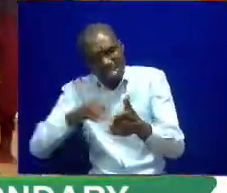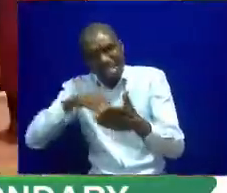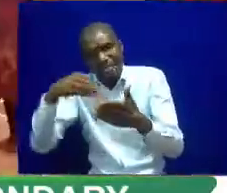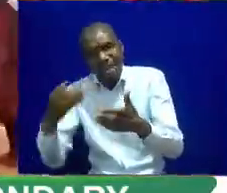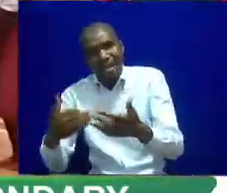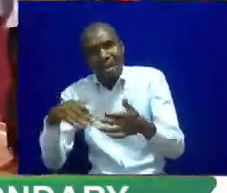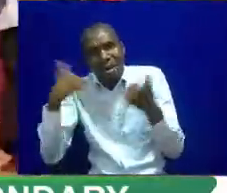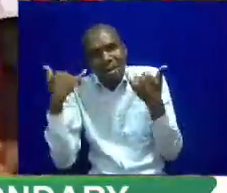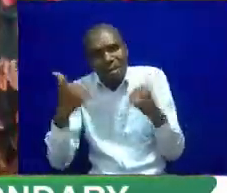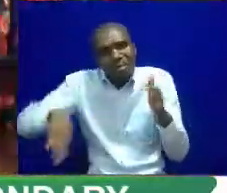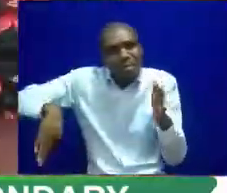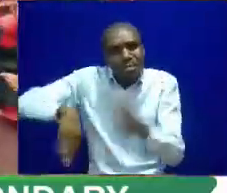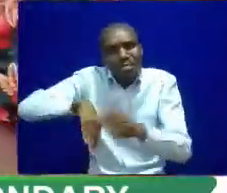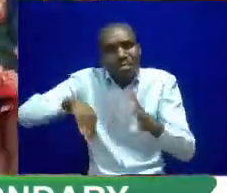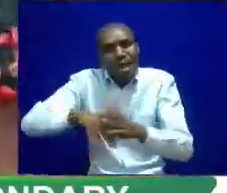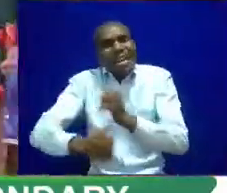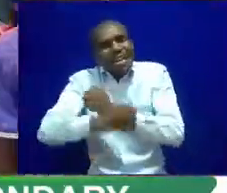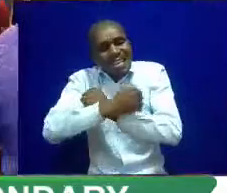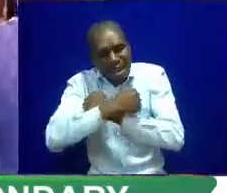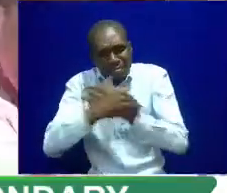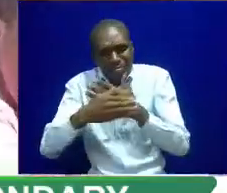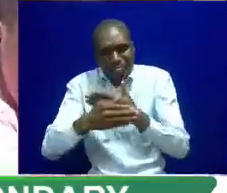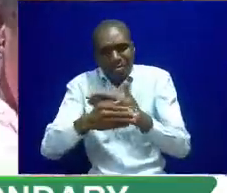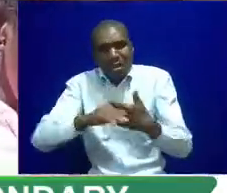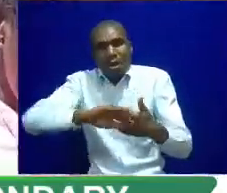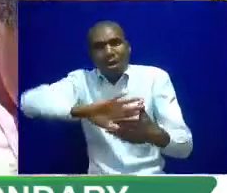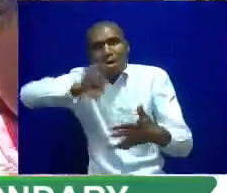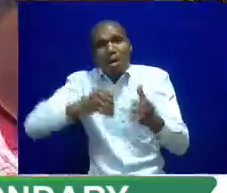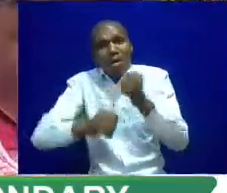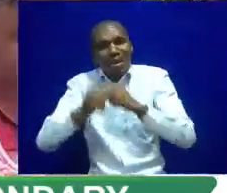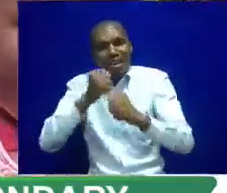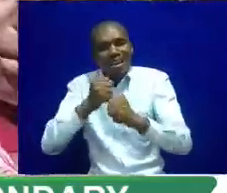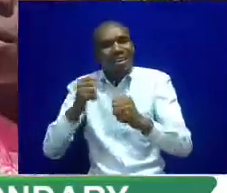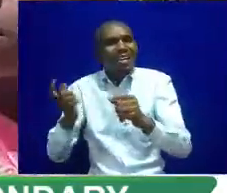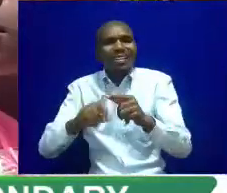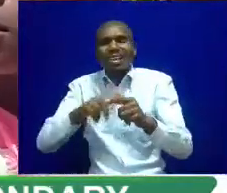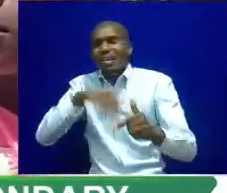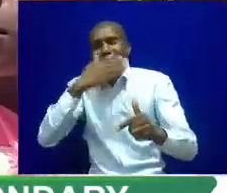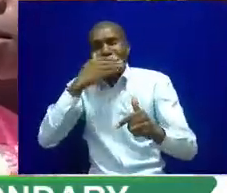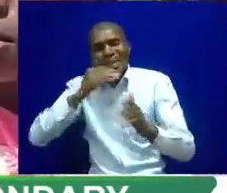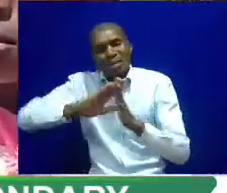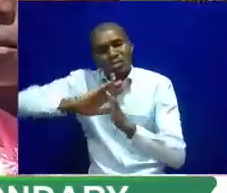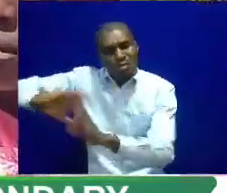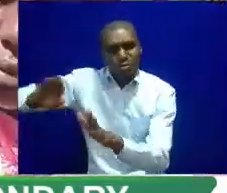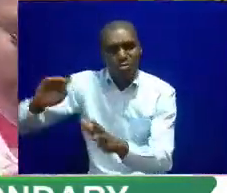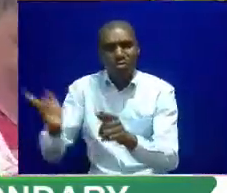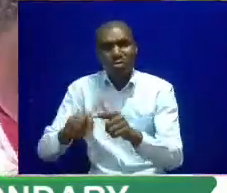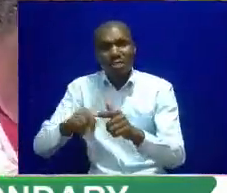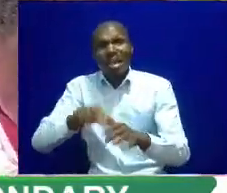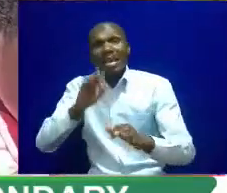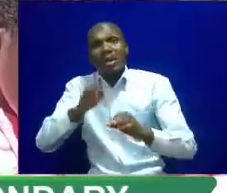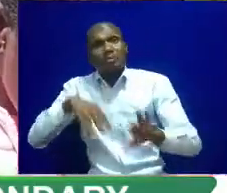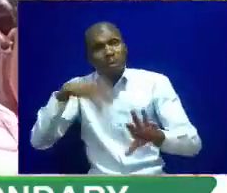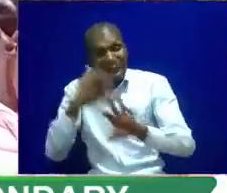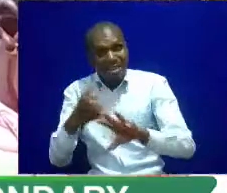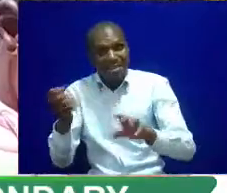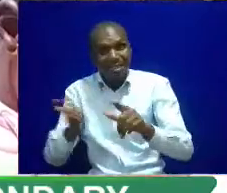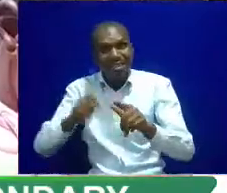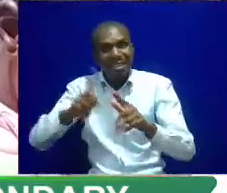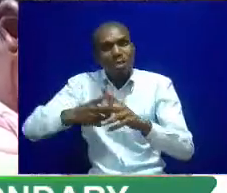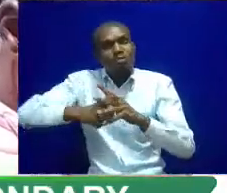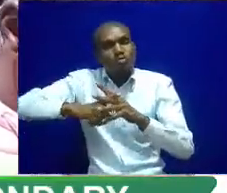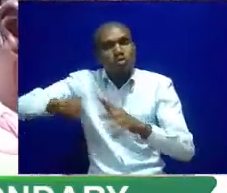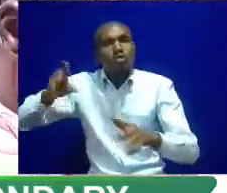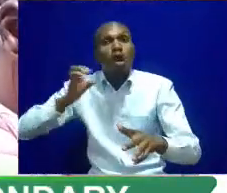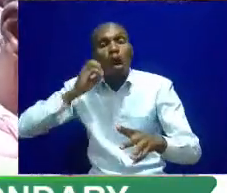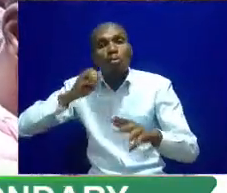nera atangane ti skuru ye. Hii miaka yote, si utoke tu uende at least shule ingine, na ukiona ni vigumu, uende huko kwako,